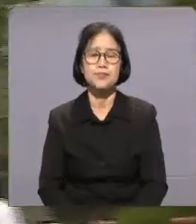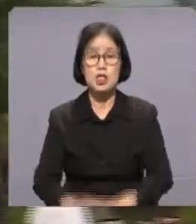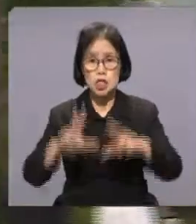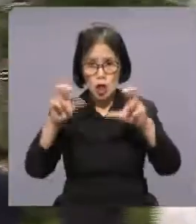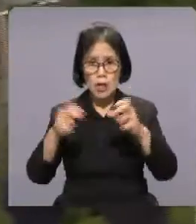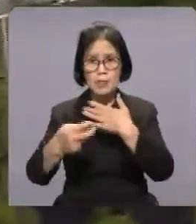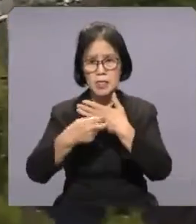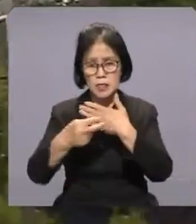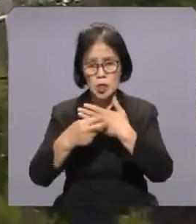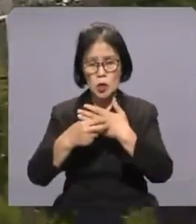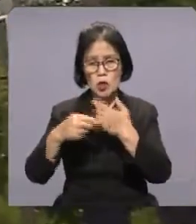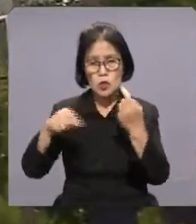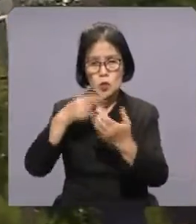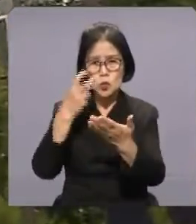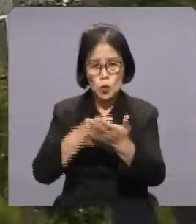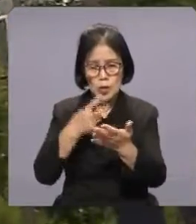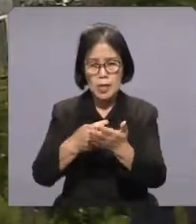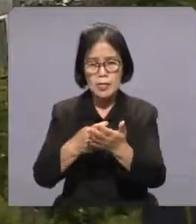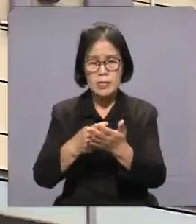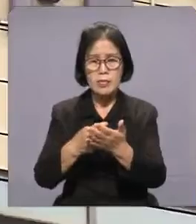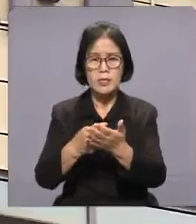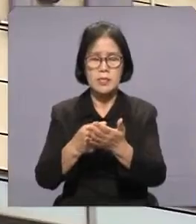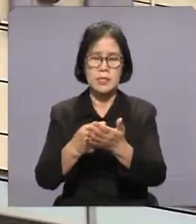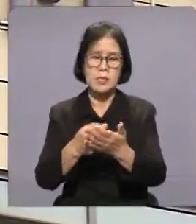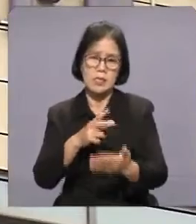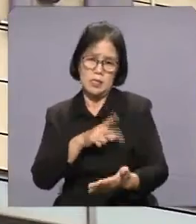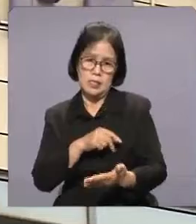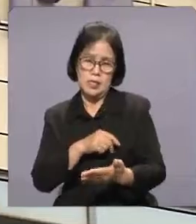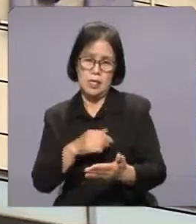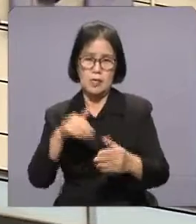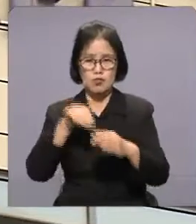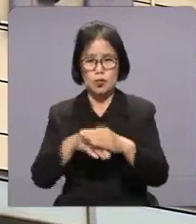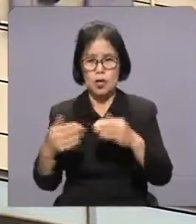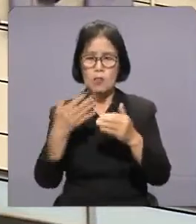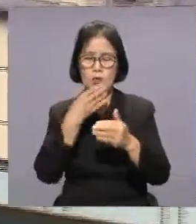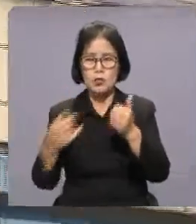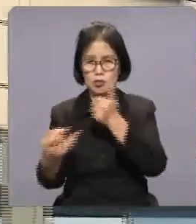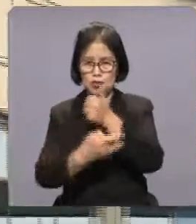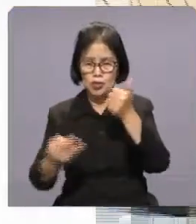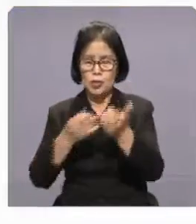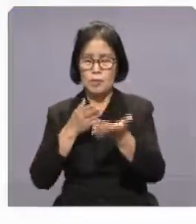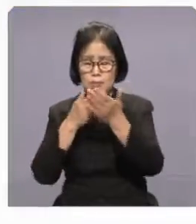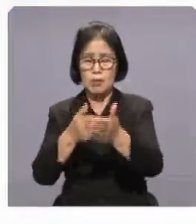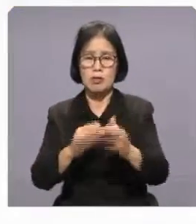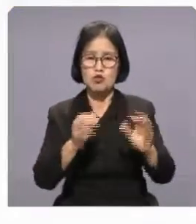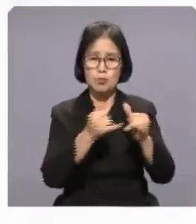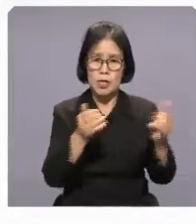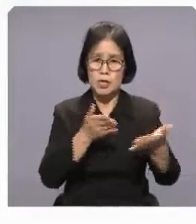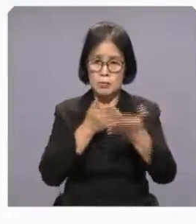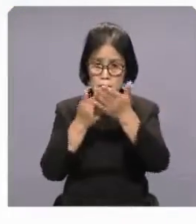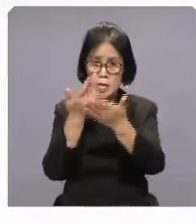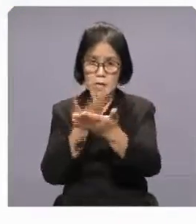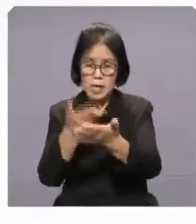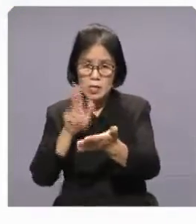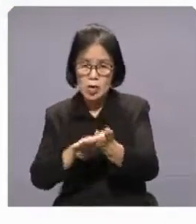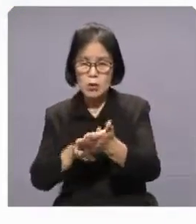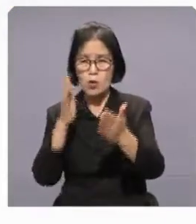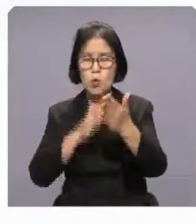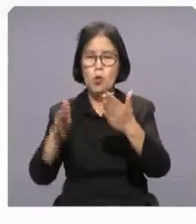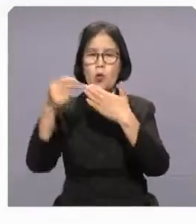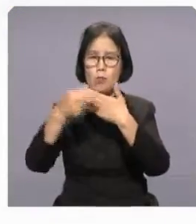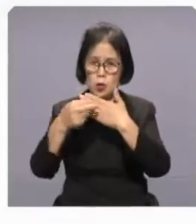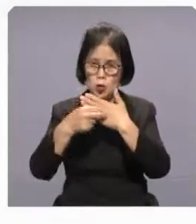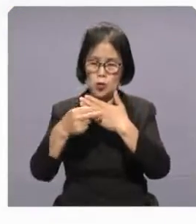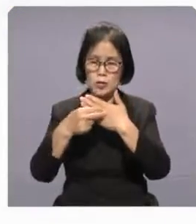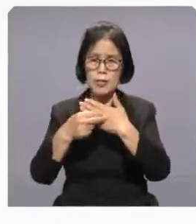성남시 의료원 운영조례 개정안이 성남시의회 문화복지위원회의 상정됐습니다 국민의 이미 발의한 개정안은 공공병원인